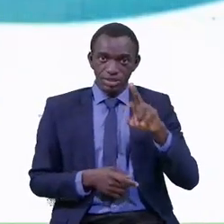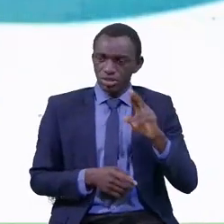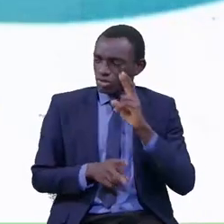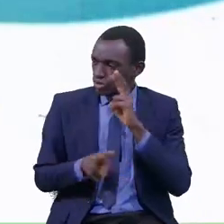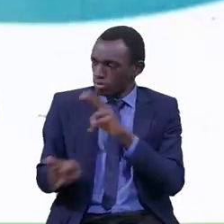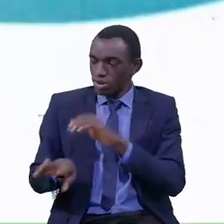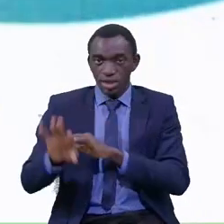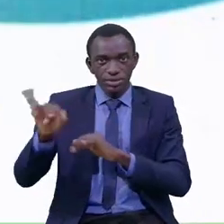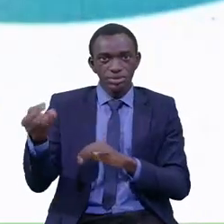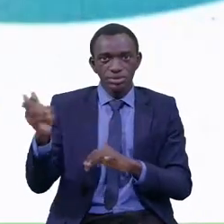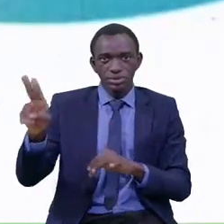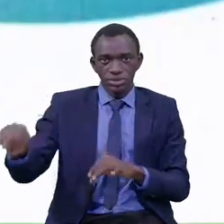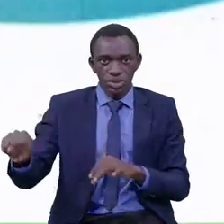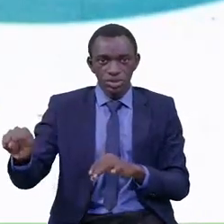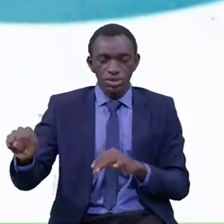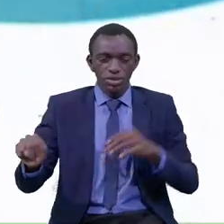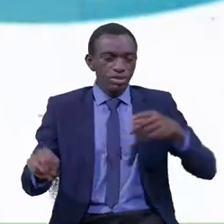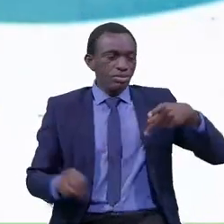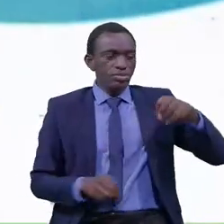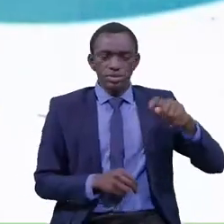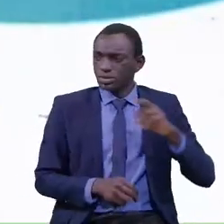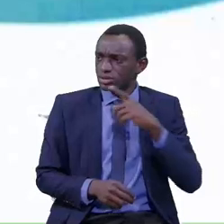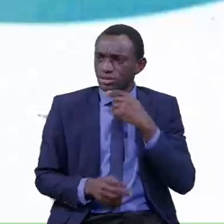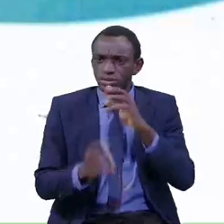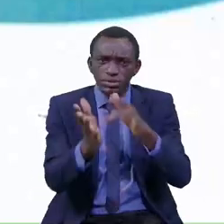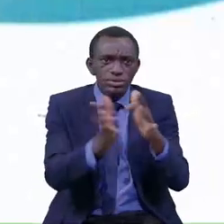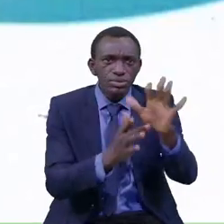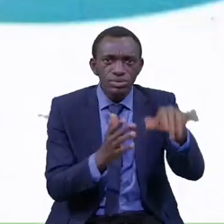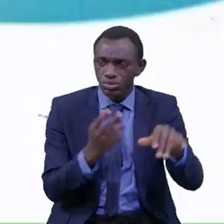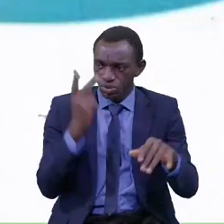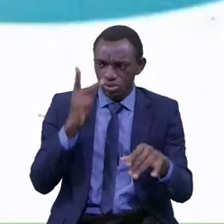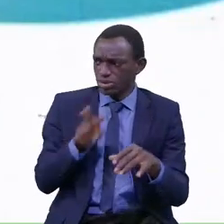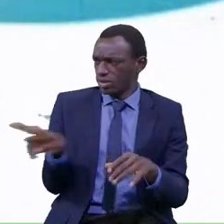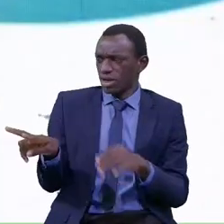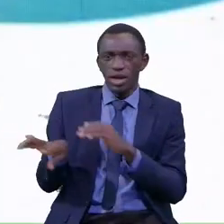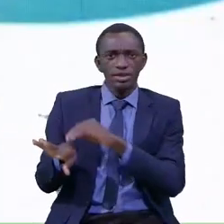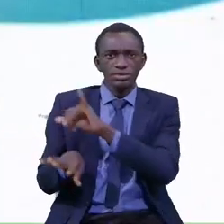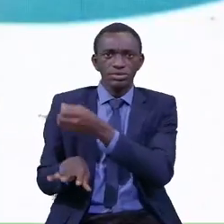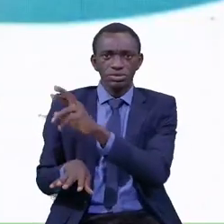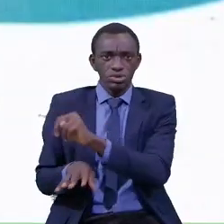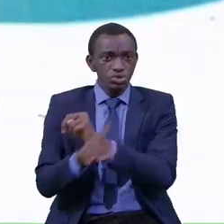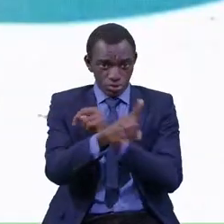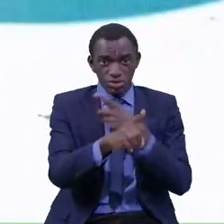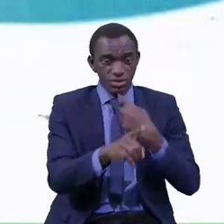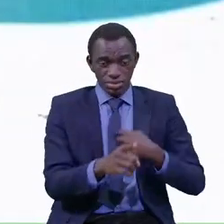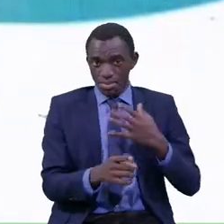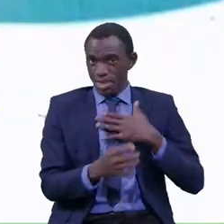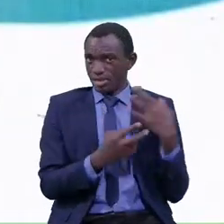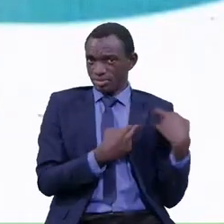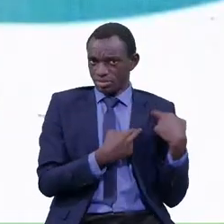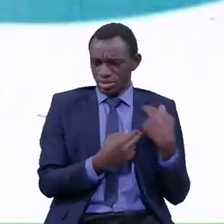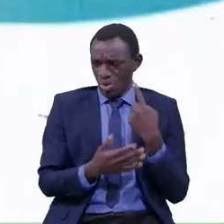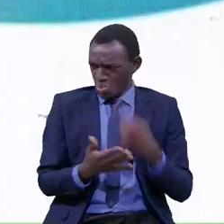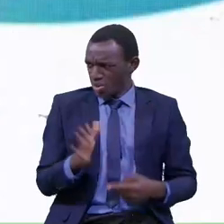il a dit, Seigneur Jésus, regarde Jean, tu m'as dit ce que je dois faire, ce que l'autre